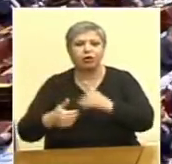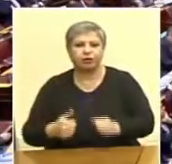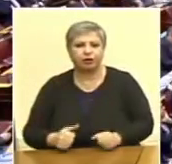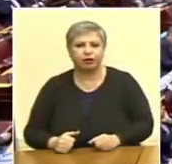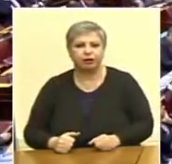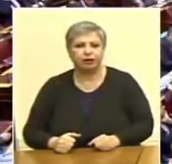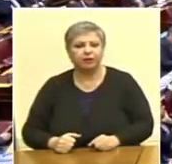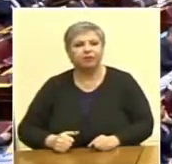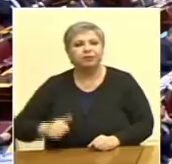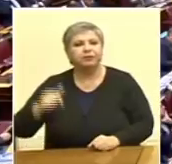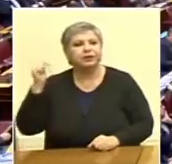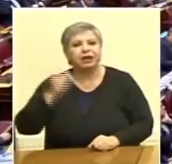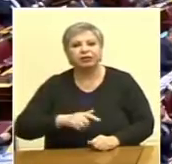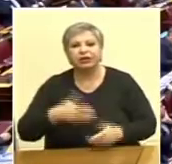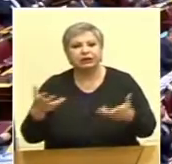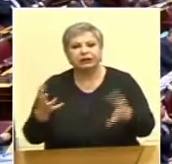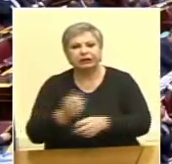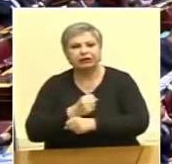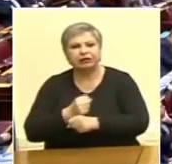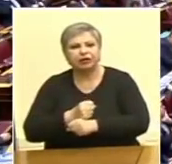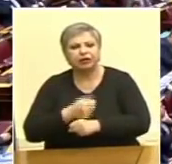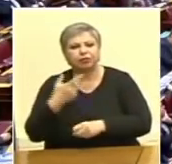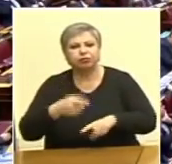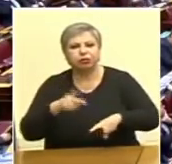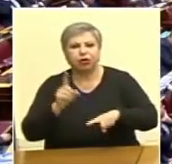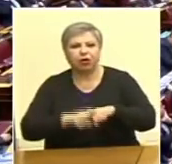τη χώρα στα βράχια της χρεοκοπίας.